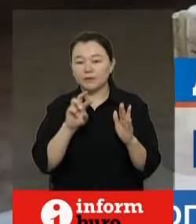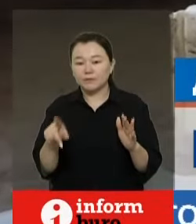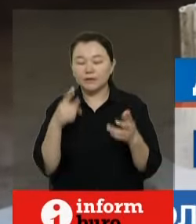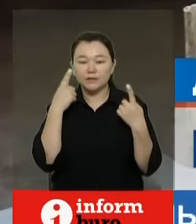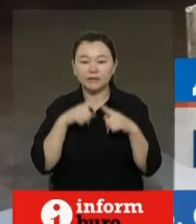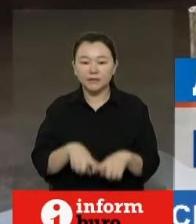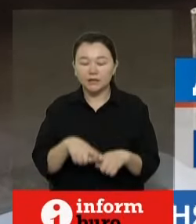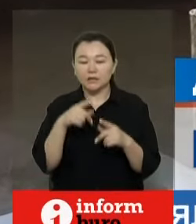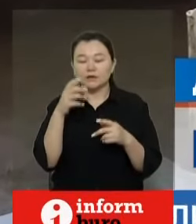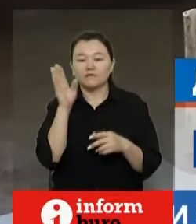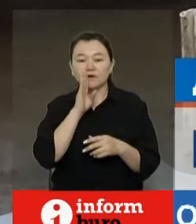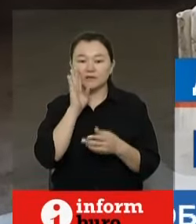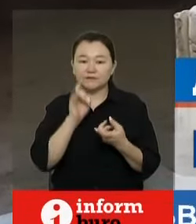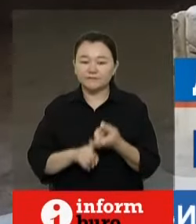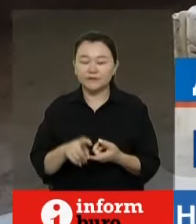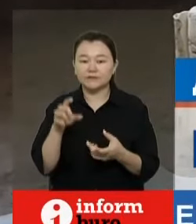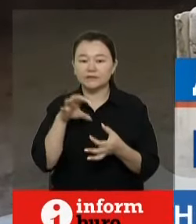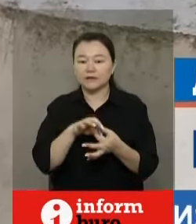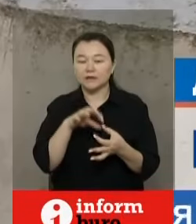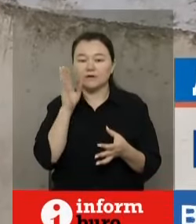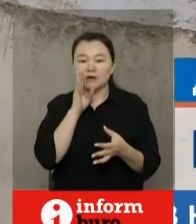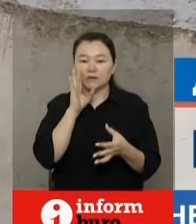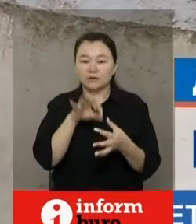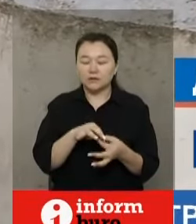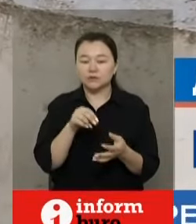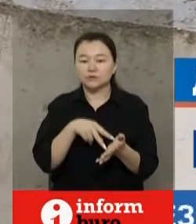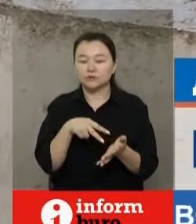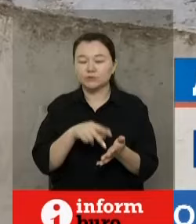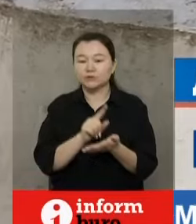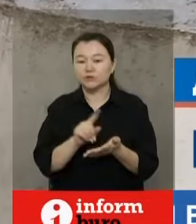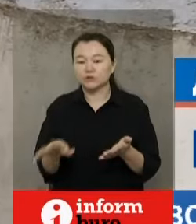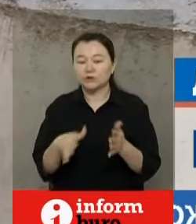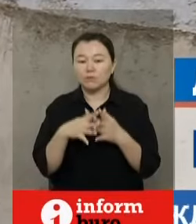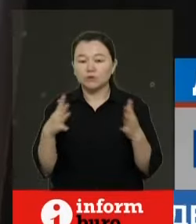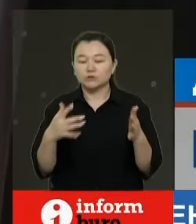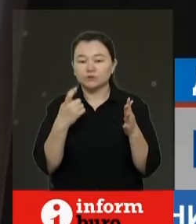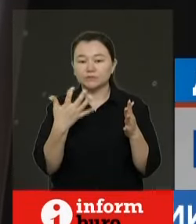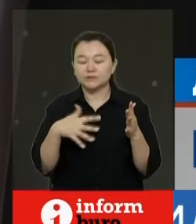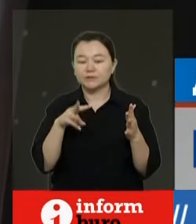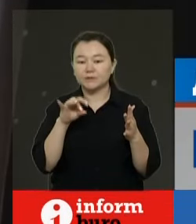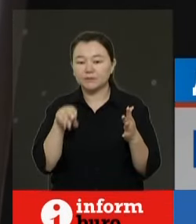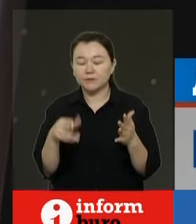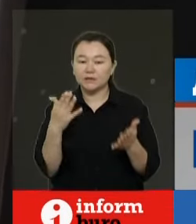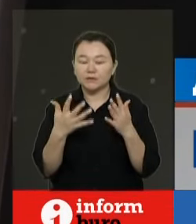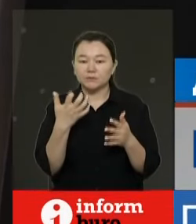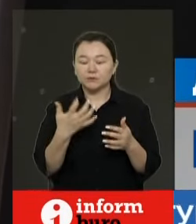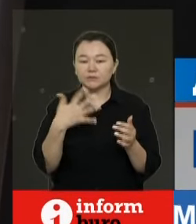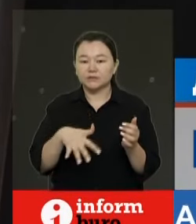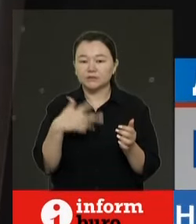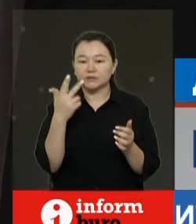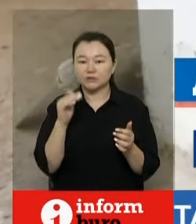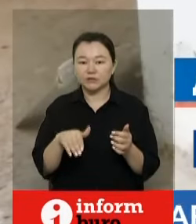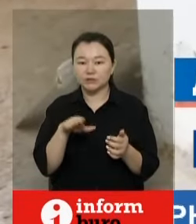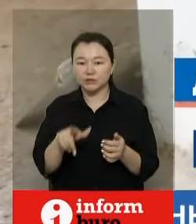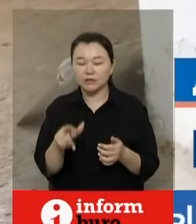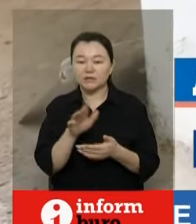техники, средств водоснабжения и отопления. Стоимость имущества не должна будет превышать 150 МРП или 553 тысячи тенге.